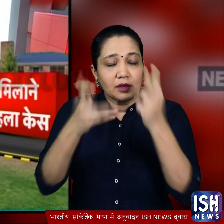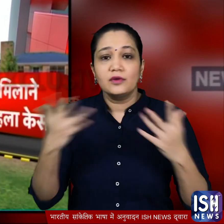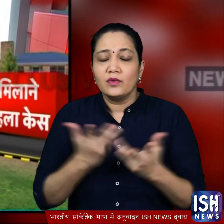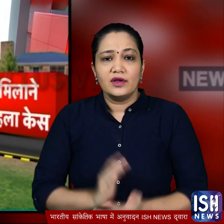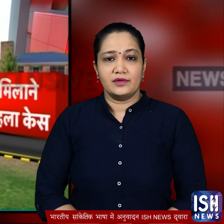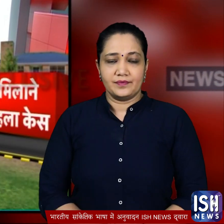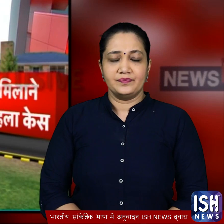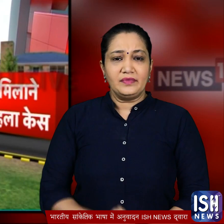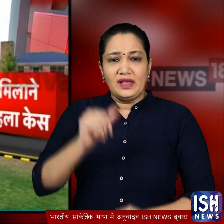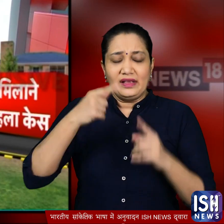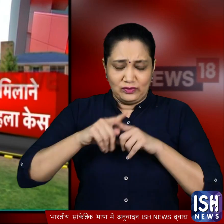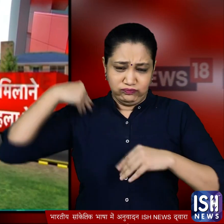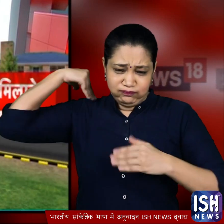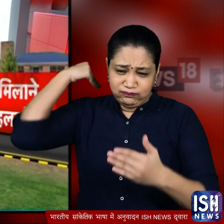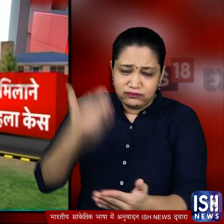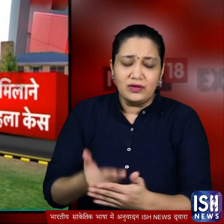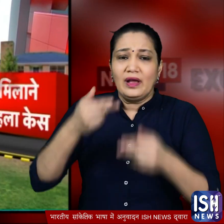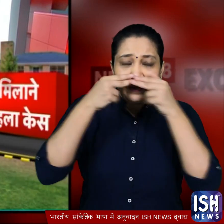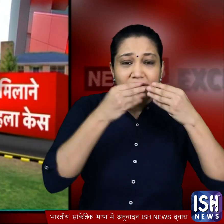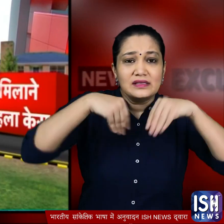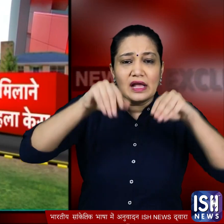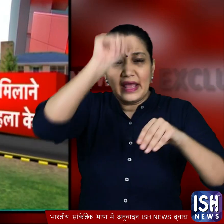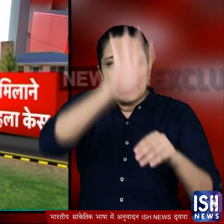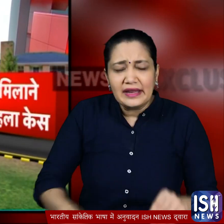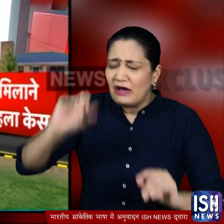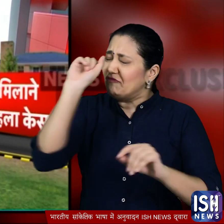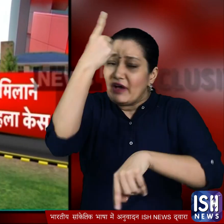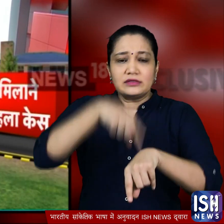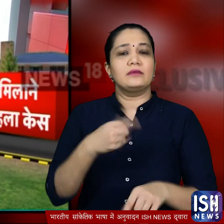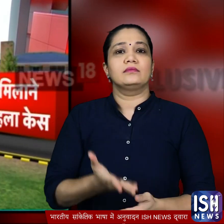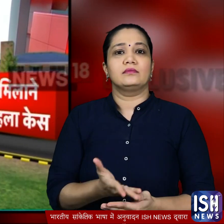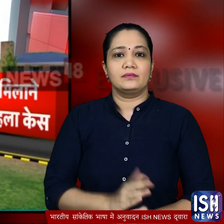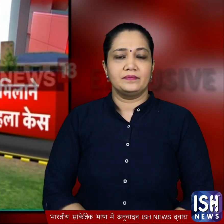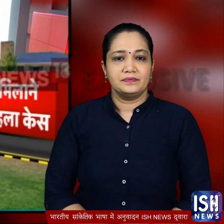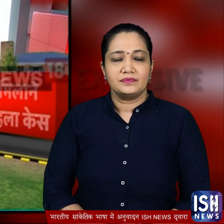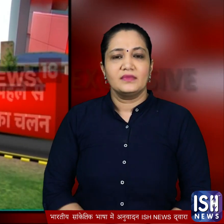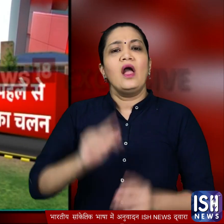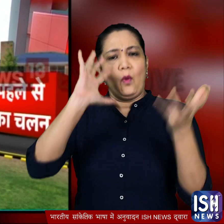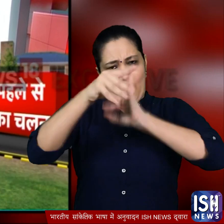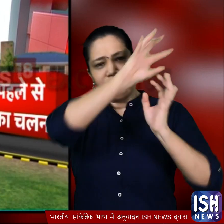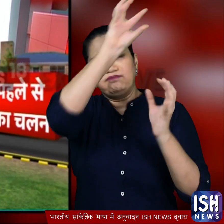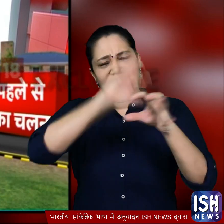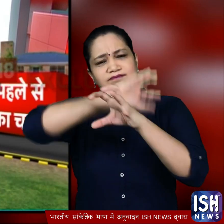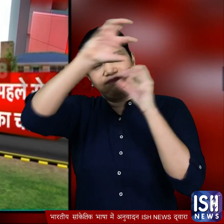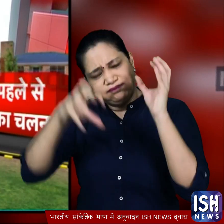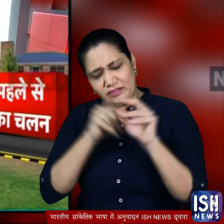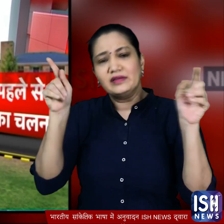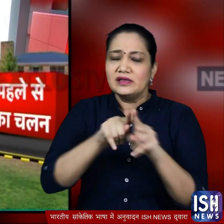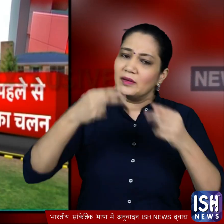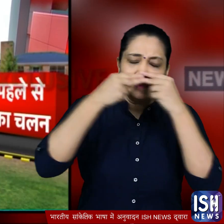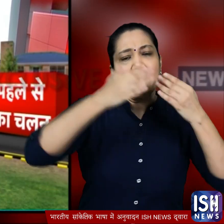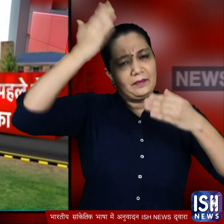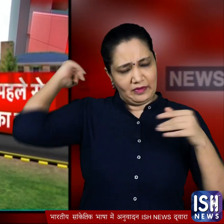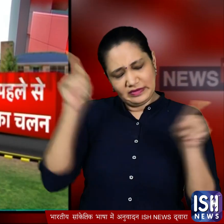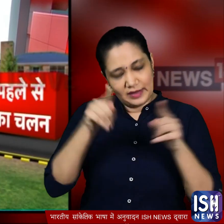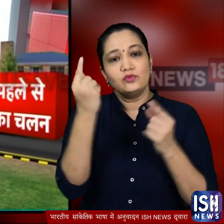करने वाला है क्योंकि अभी तक ड्रग्स बेचने का यह तरीका भारत में इससे पहले कहीं नहीं देखा गया। हालांकि दुनिया के कई देशों में ड्रग्स के धंधे से जुड़े लोग